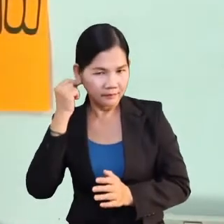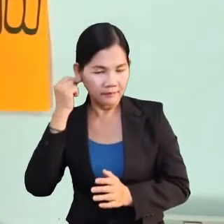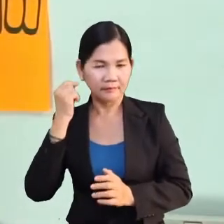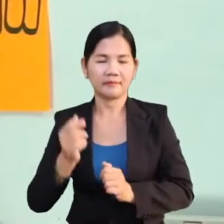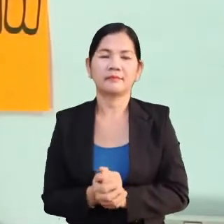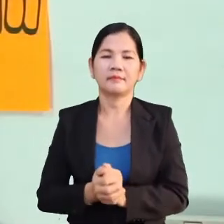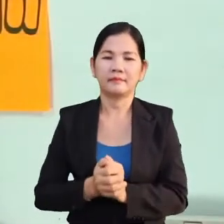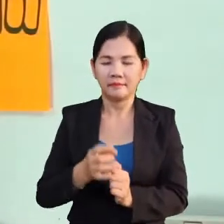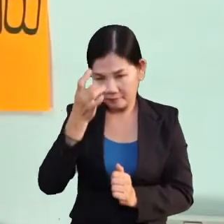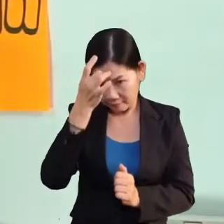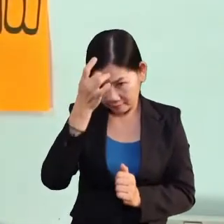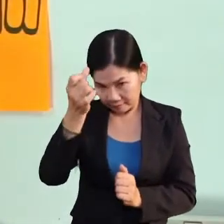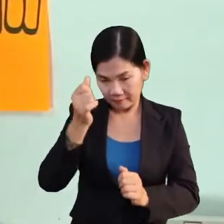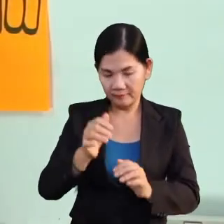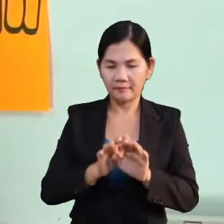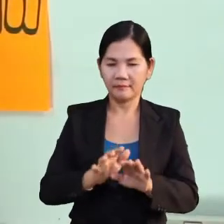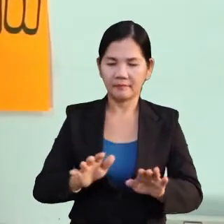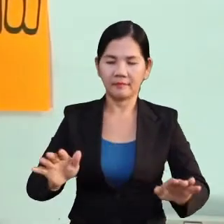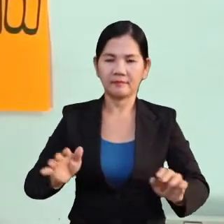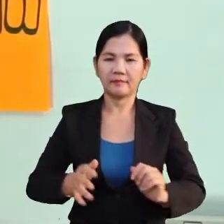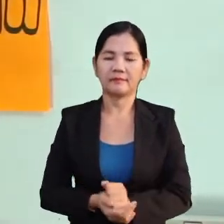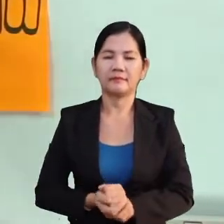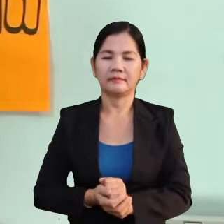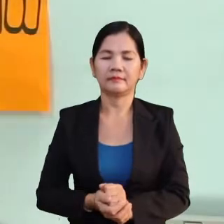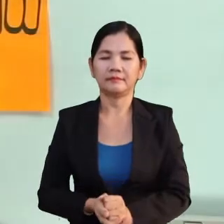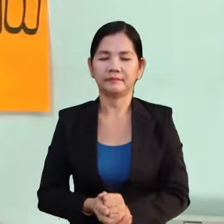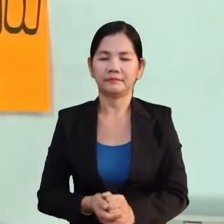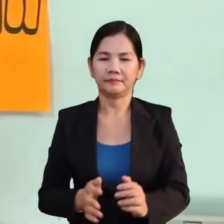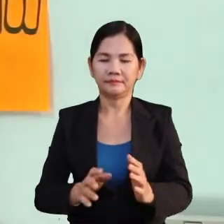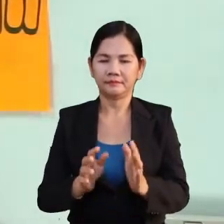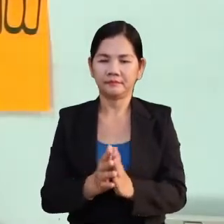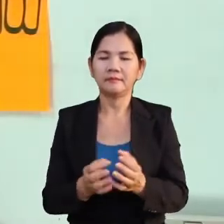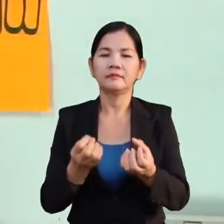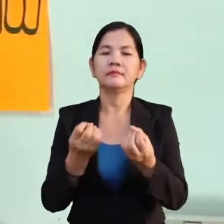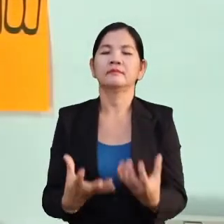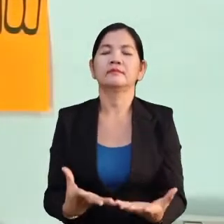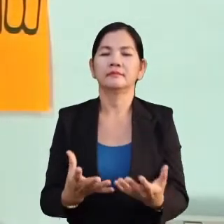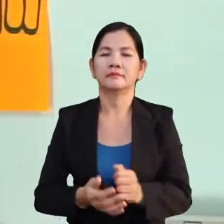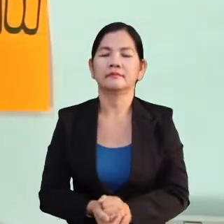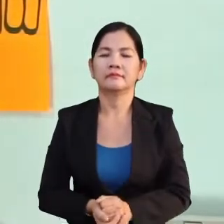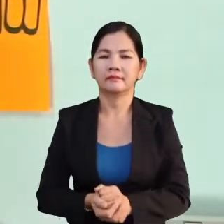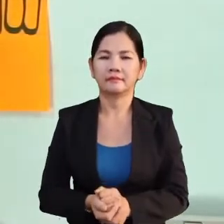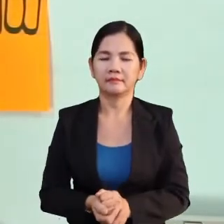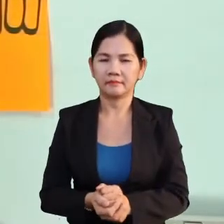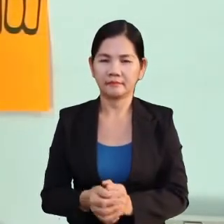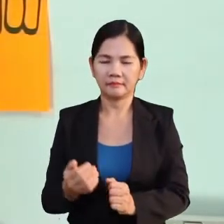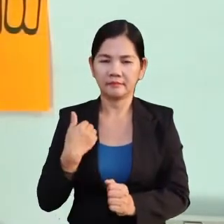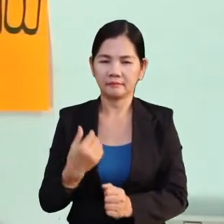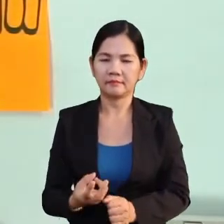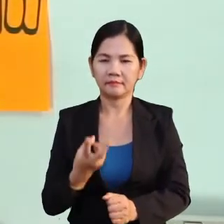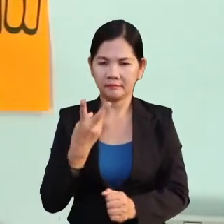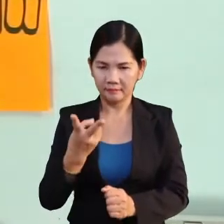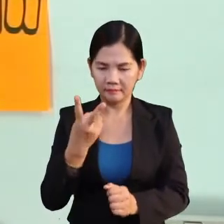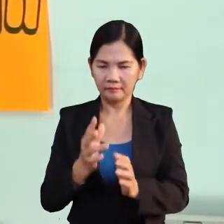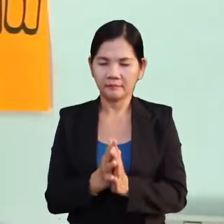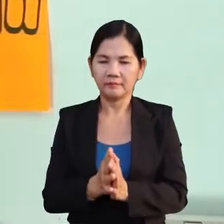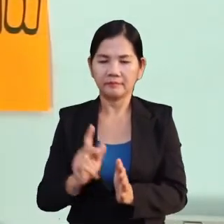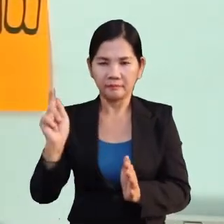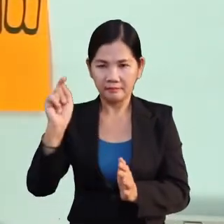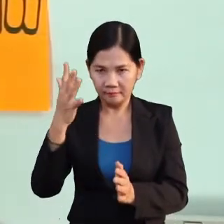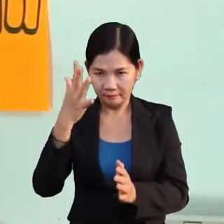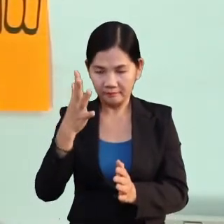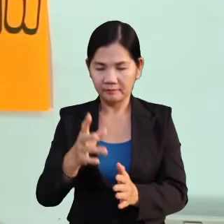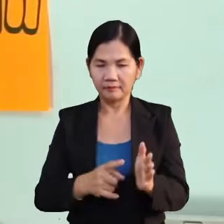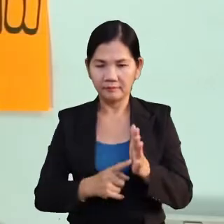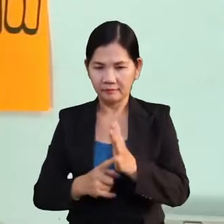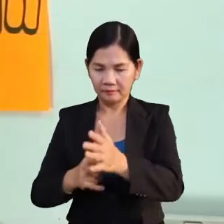ចាឆ្លាតឆ្លាតមែនតើកូនកូនរបស់អ្នកគ្រូឥឡូវយើងបានរូបភាពចំនួនប្រមាណដែរកូនចាចំនួន2ឥឡូវកូនកូនត្រៀមខ្លួនបន្ត